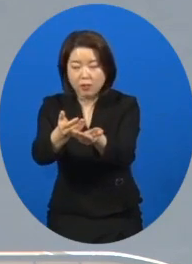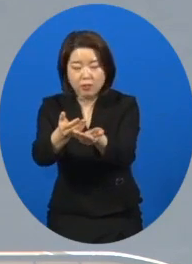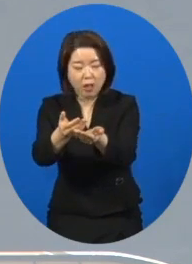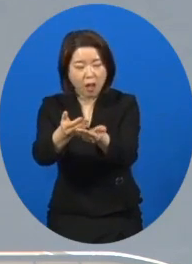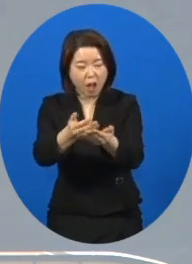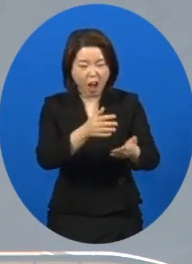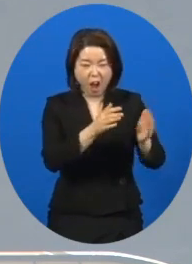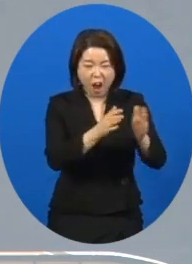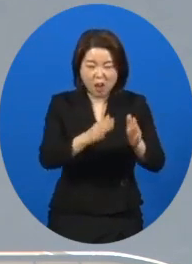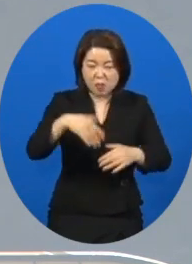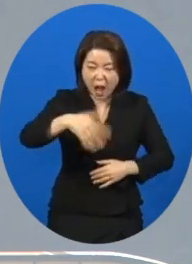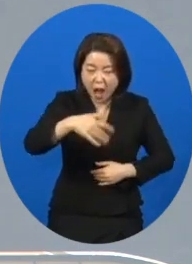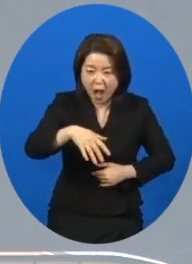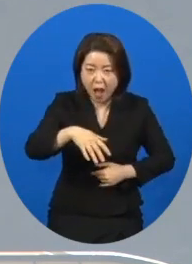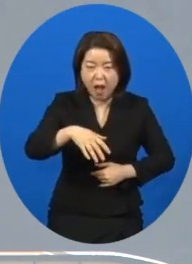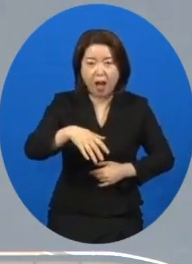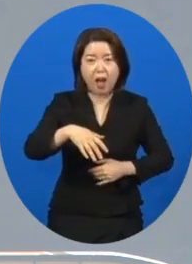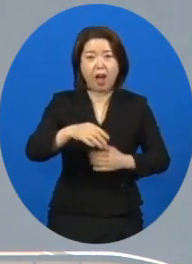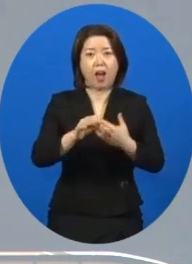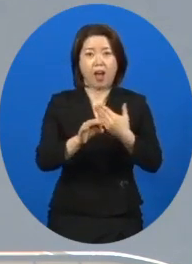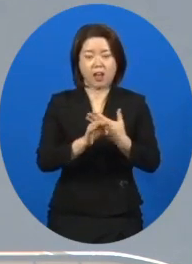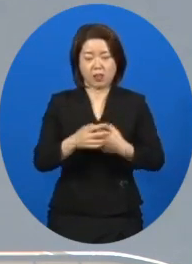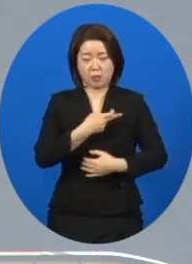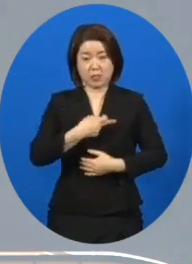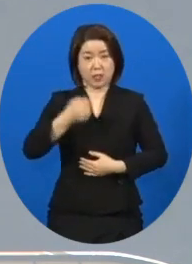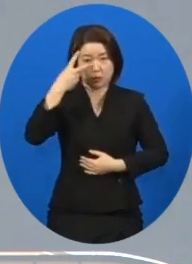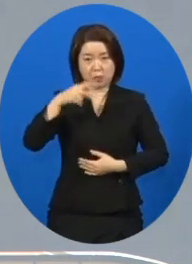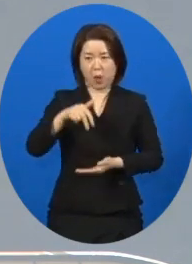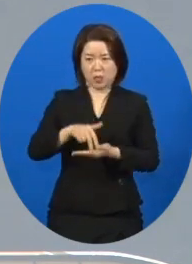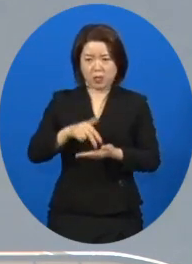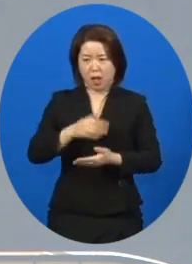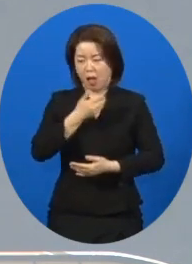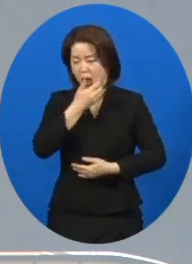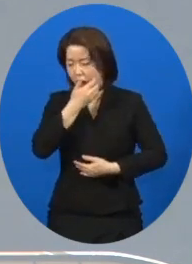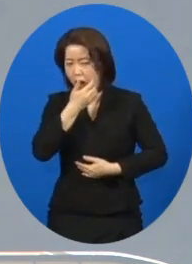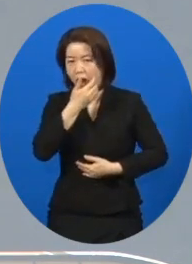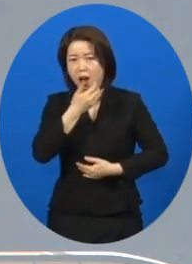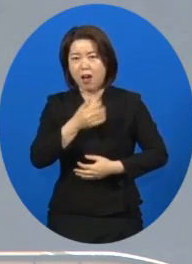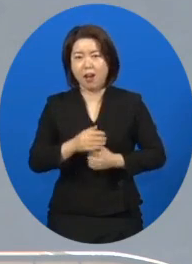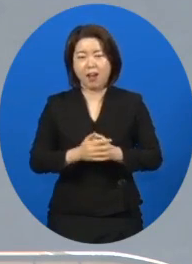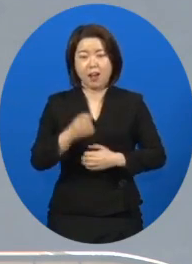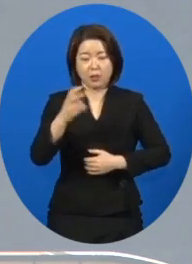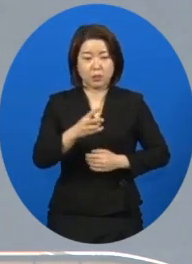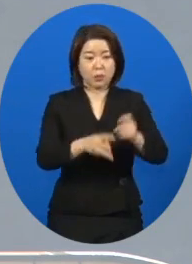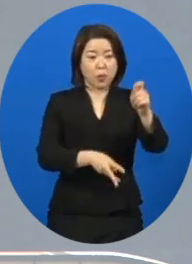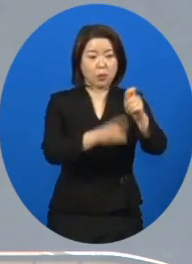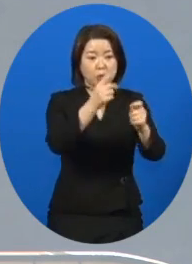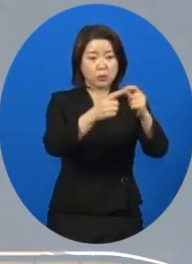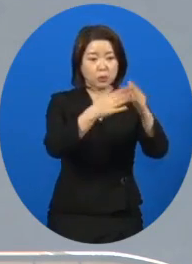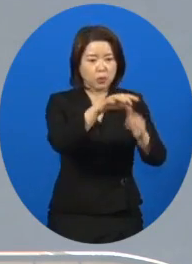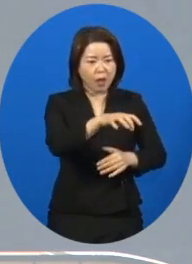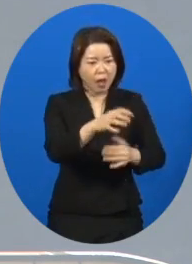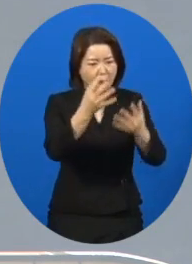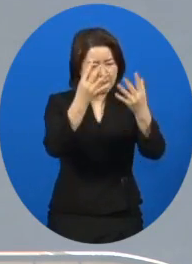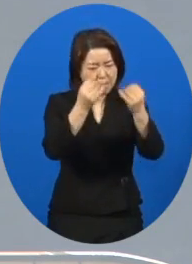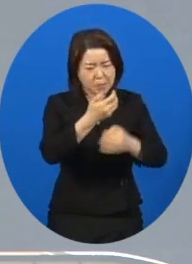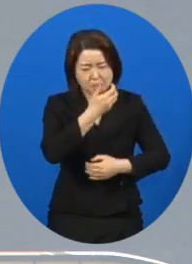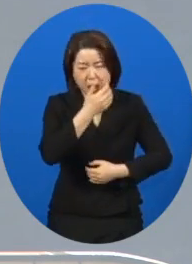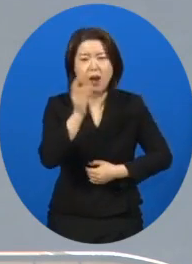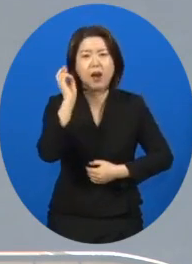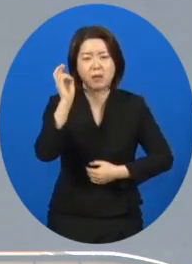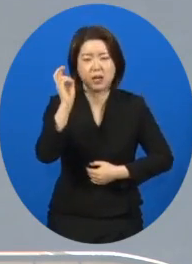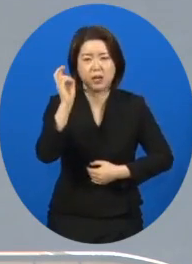않았다면 그러면 사도 바울도 너무 민망하고 고린도 교회는 얼마나 창피한 일이